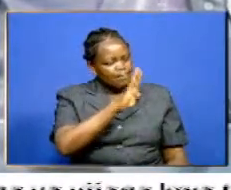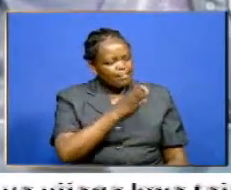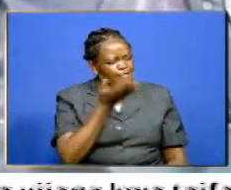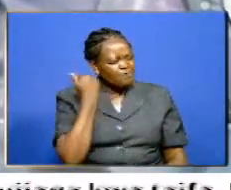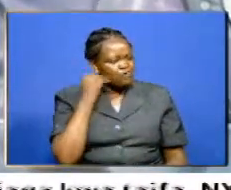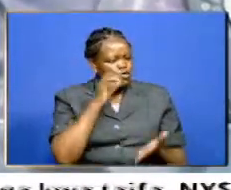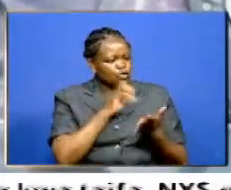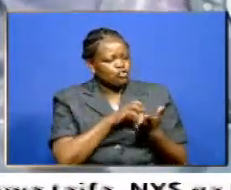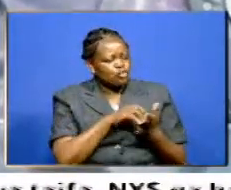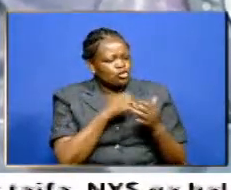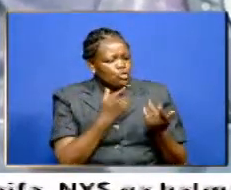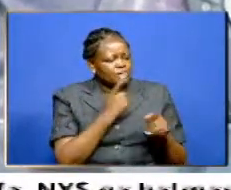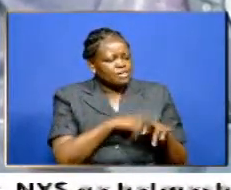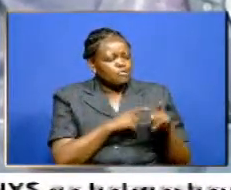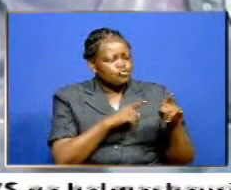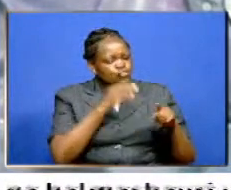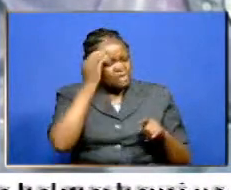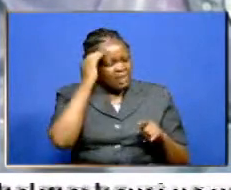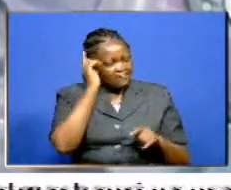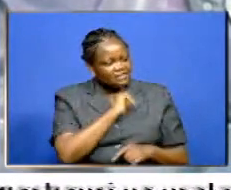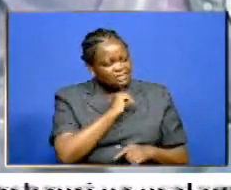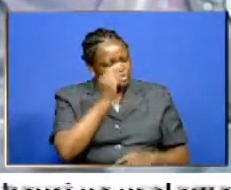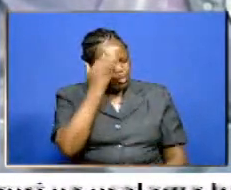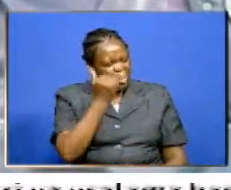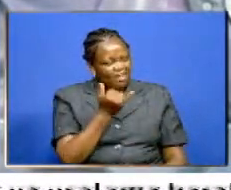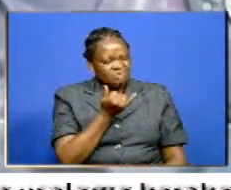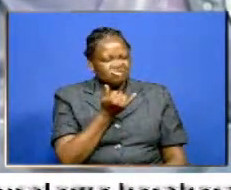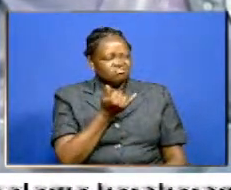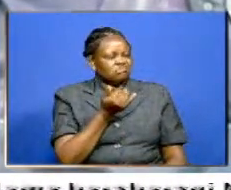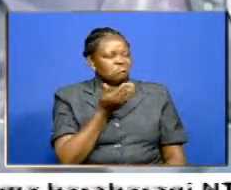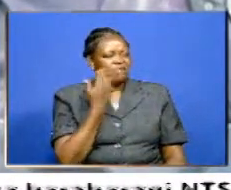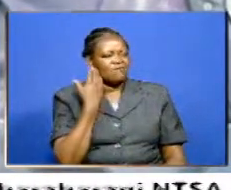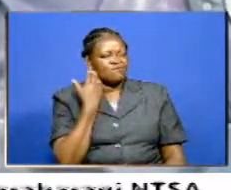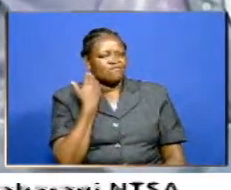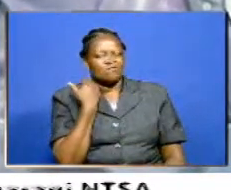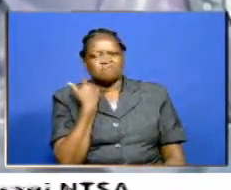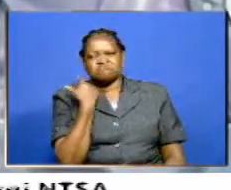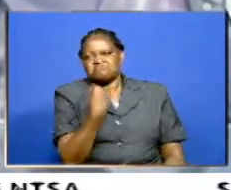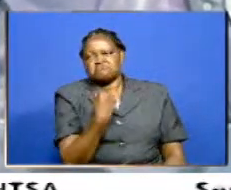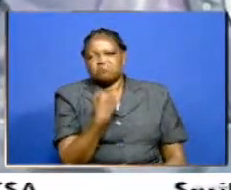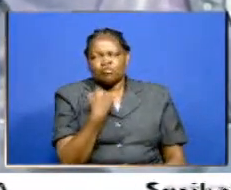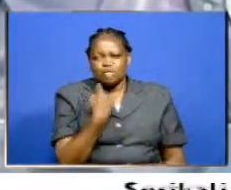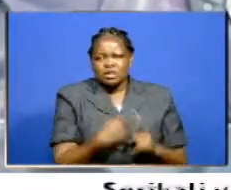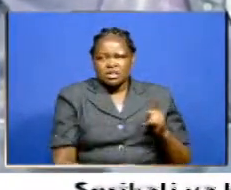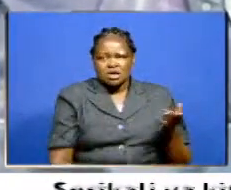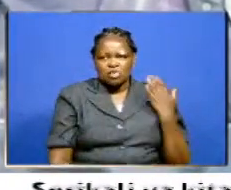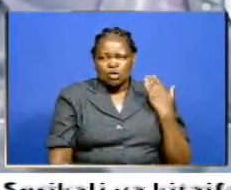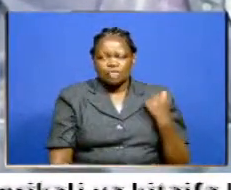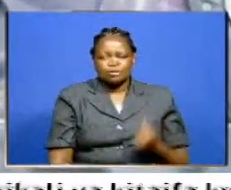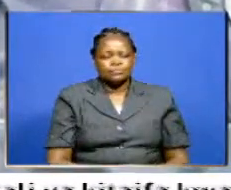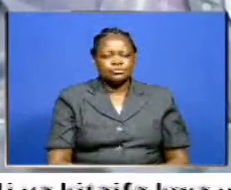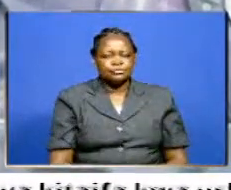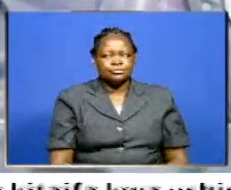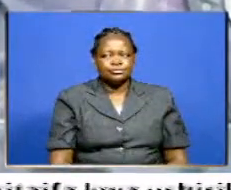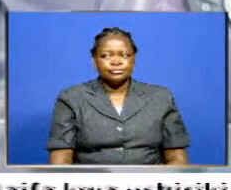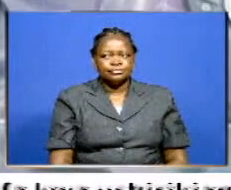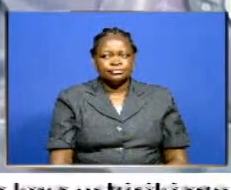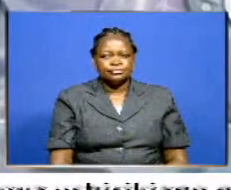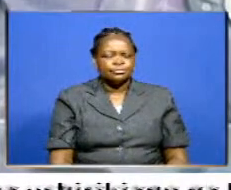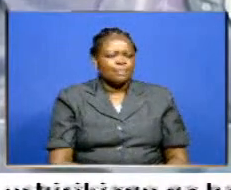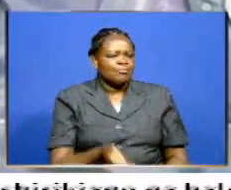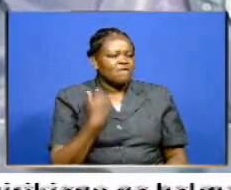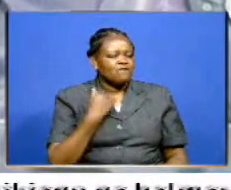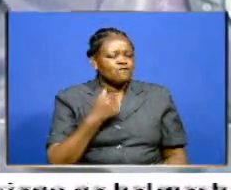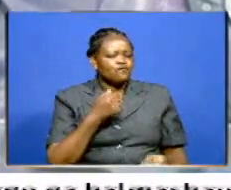ilikuwaje wakati wewe ukisoma? Maanake najua ni si miaka mingi, ni nyuma tu hapa mwaka mmoja hivi kadri. mikopo ya